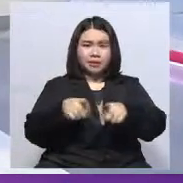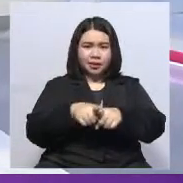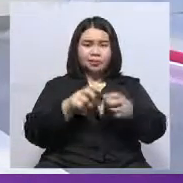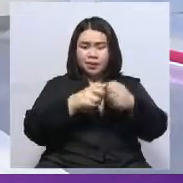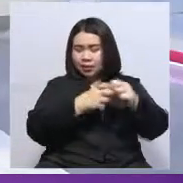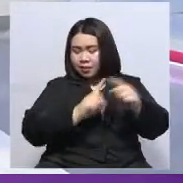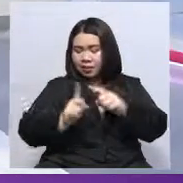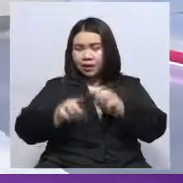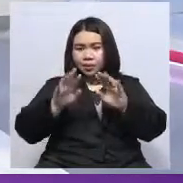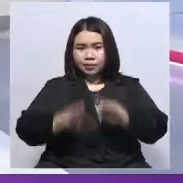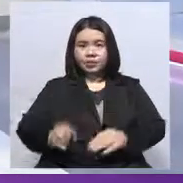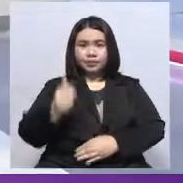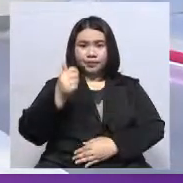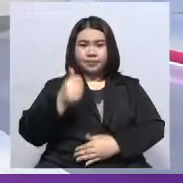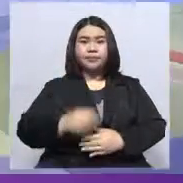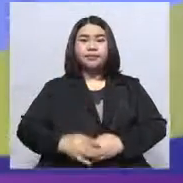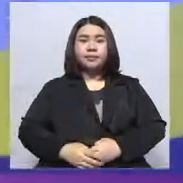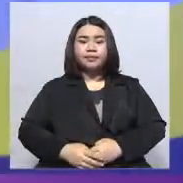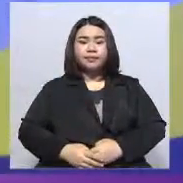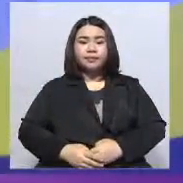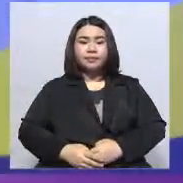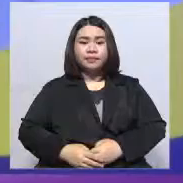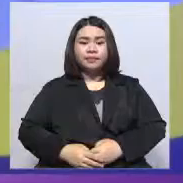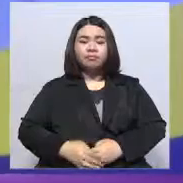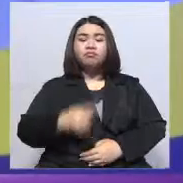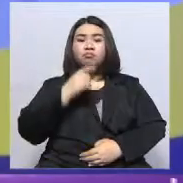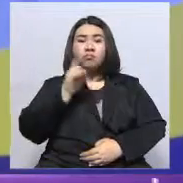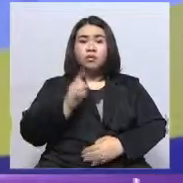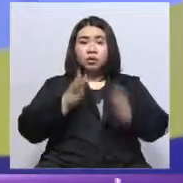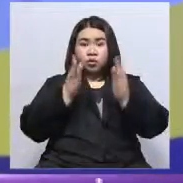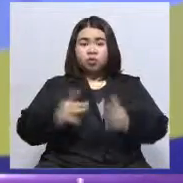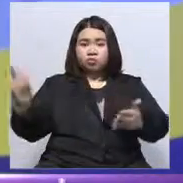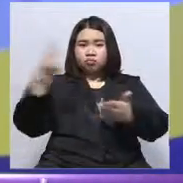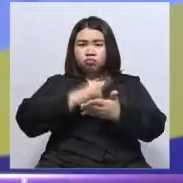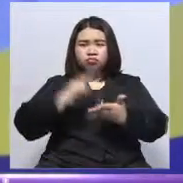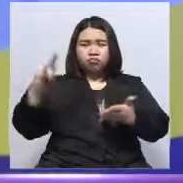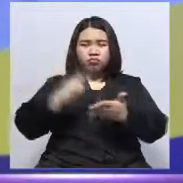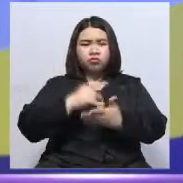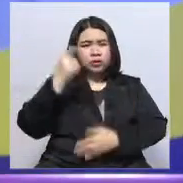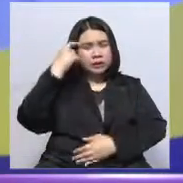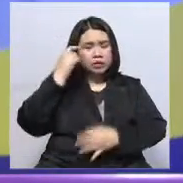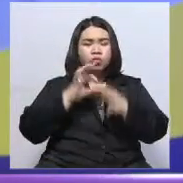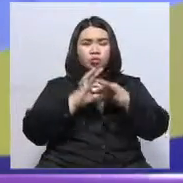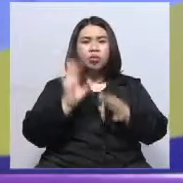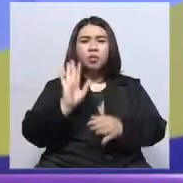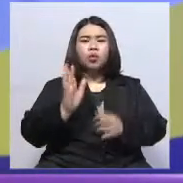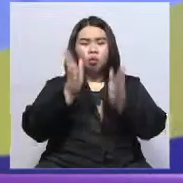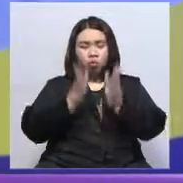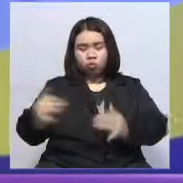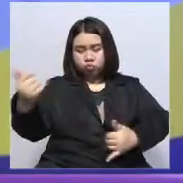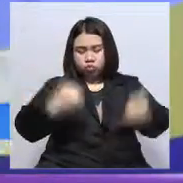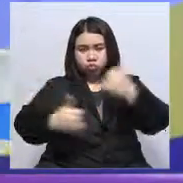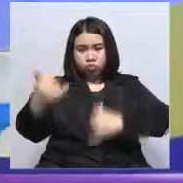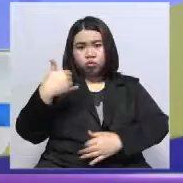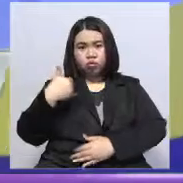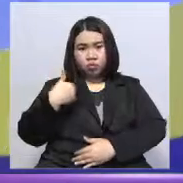กิดขึ้นภายในเมืองท่องเที่ยวค่ะ คนเดินทางเข้าประเทศไทยแล้วเนี่ยไม่ต้องกังวลแล้วมากันเยอะแน่ๆสิ่งที่เรา